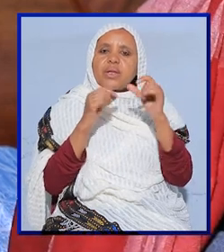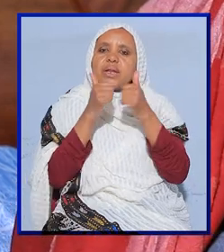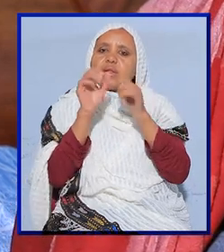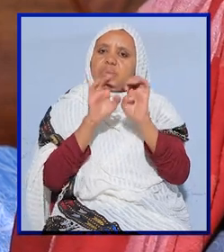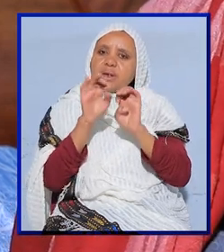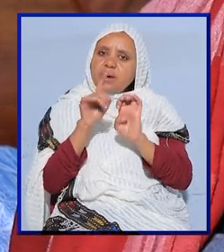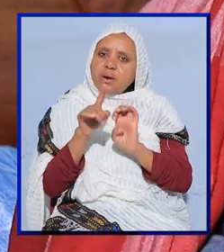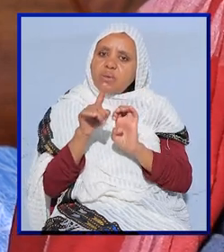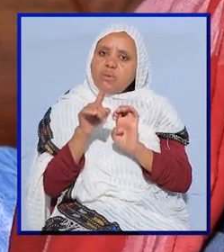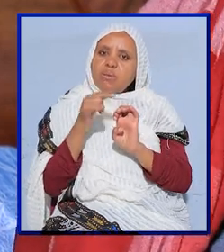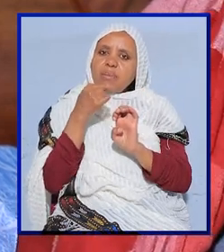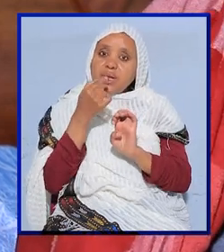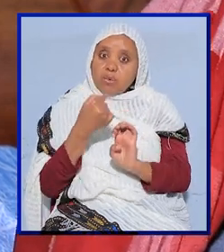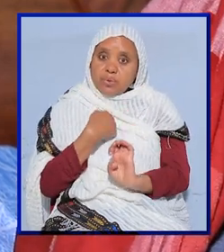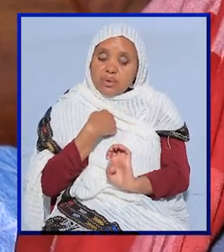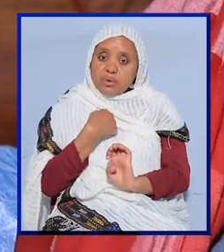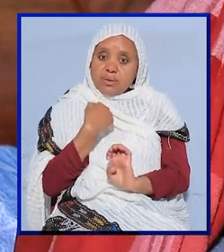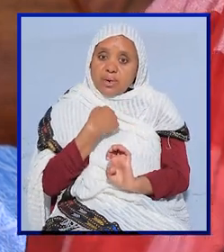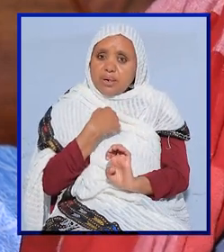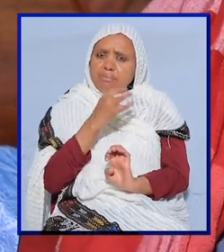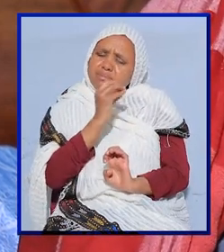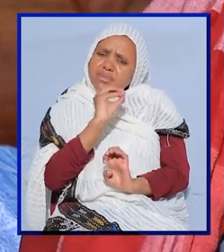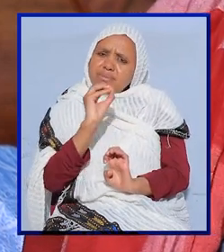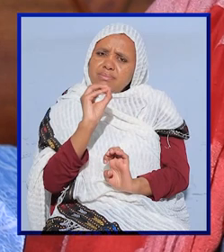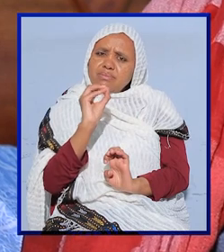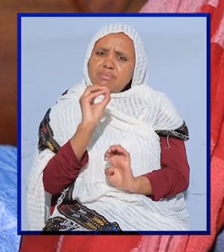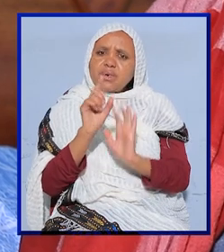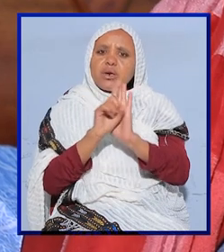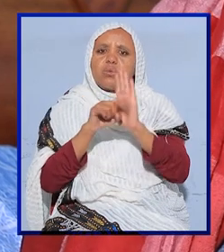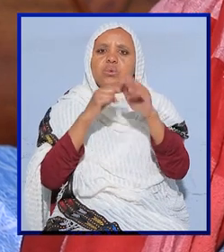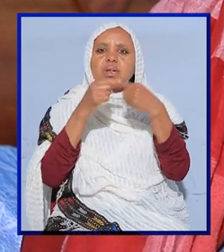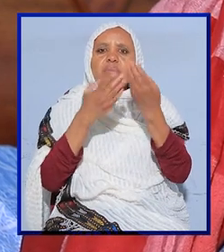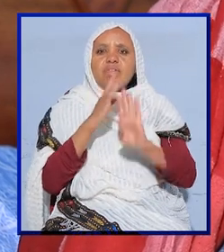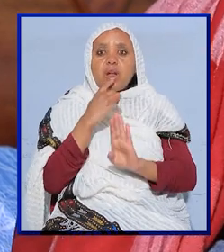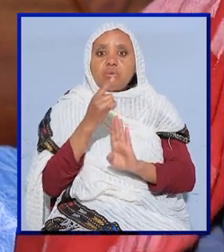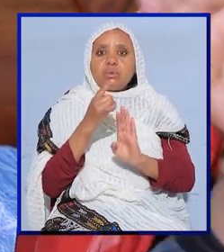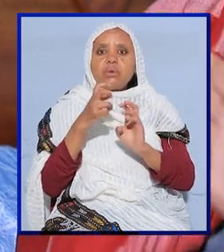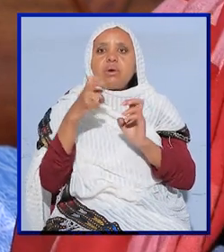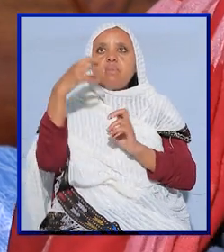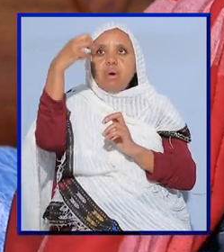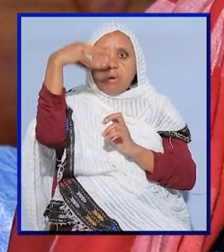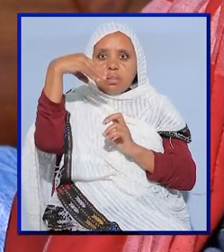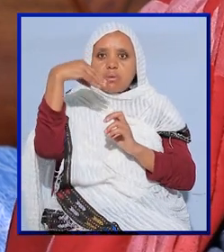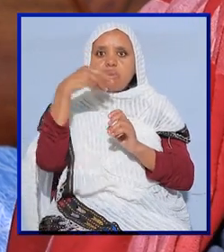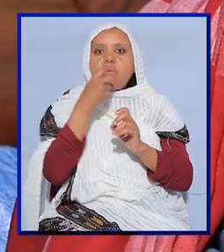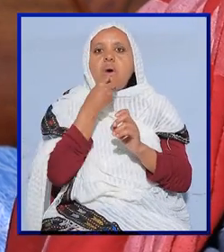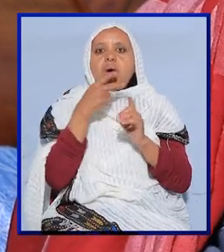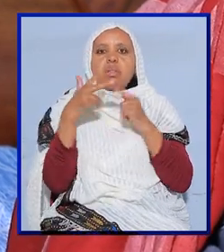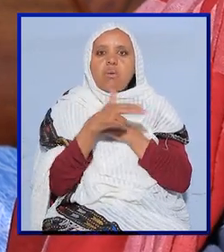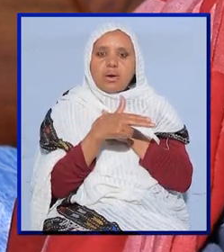ይከራክ እንዴት ነው የሚደረግለት ምናምን ይላሉ እኔ ግን ምን ህጉ ስለማይፈቅድ አሉ ከዛ መብራት ውሃ